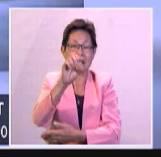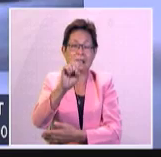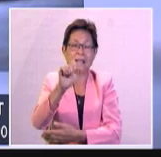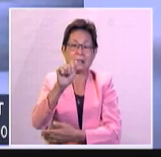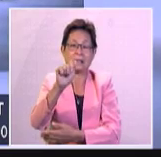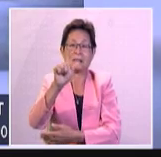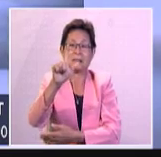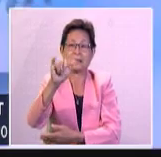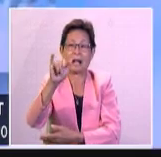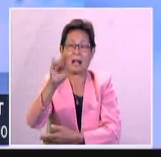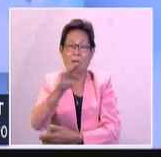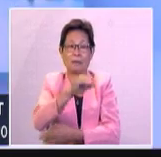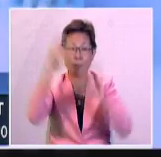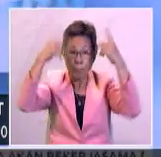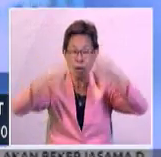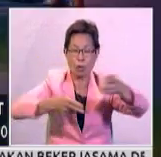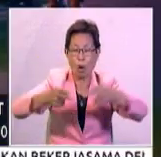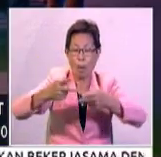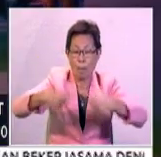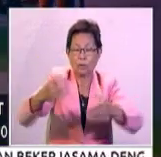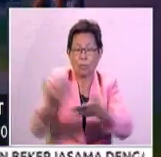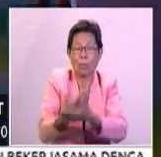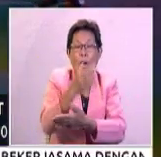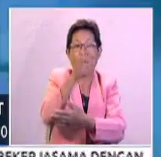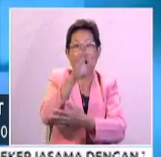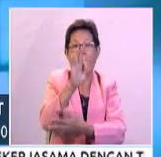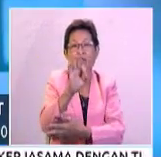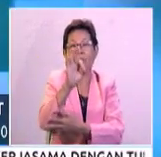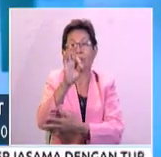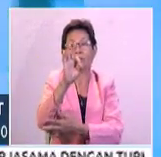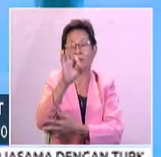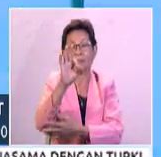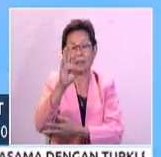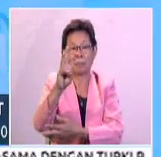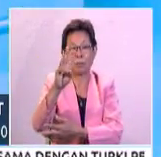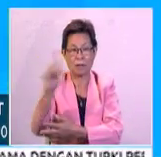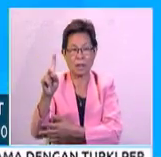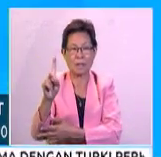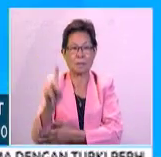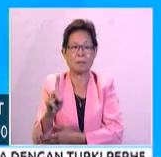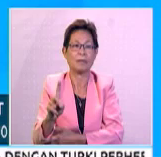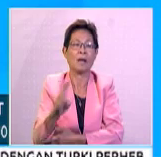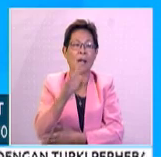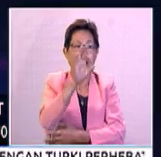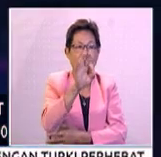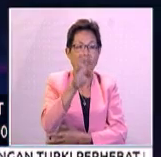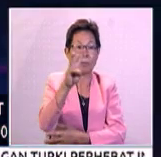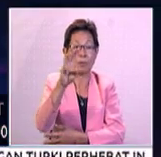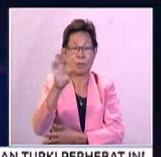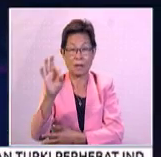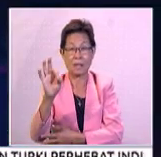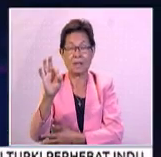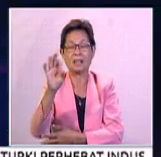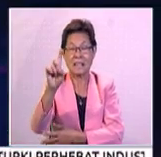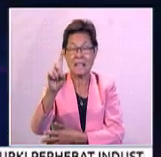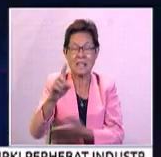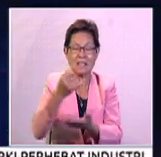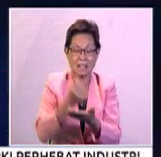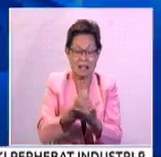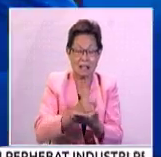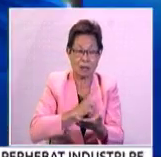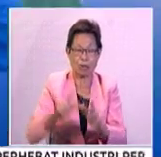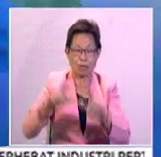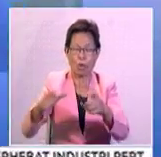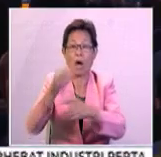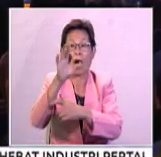Pengarah Urusan Pasaran Baru muncul kumpulan FWD Binayak Duta. FWD Takaful Berhad merupakan anak syarikat